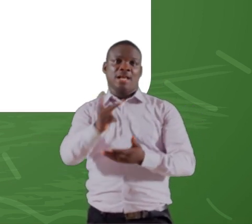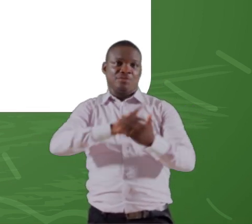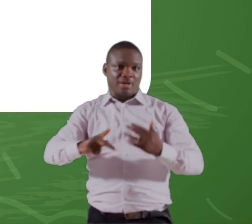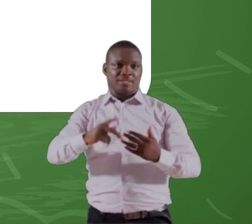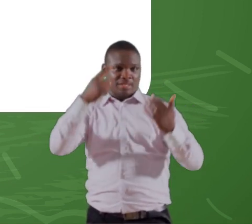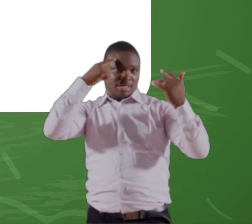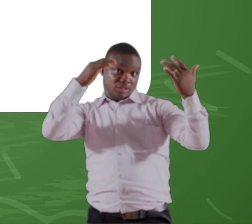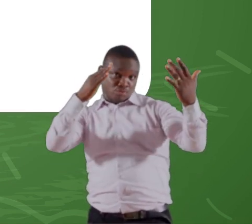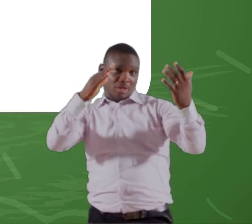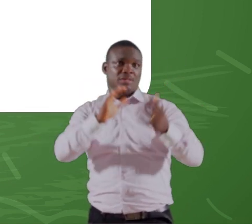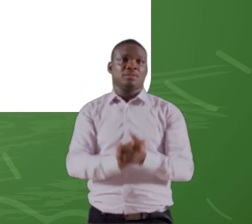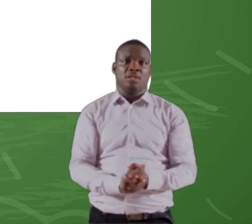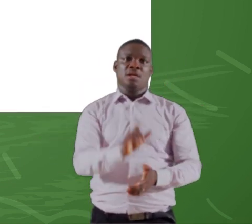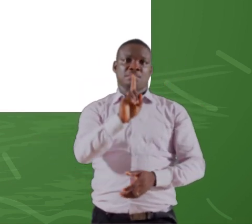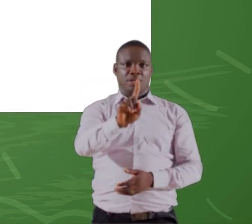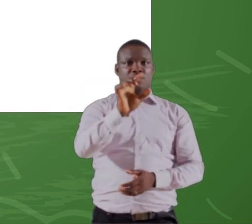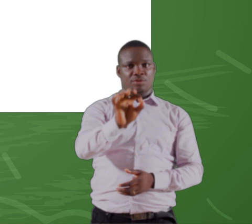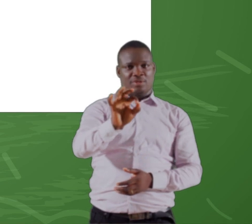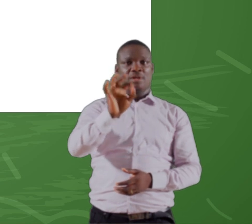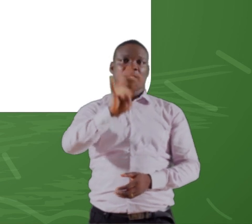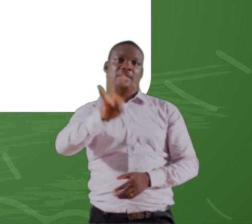phase de l'espoir,